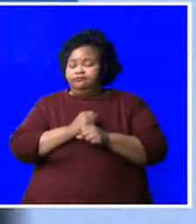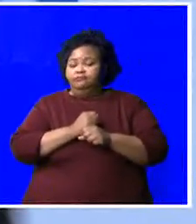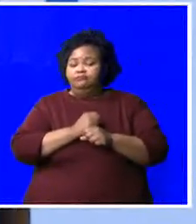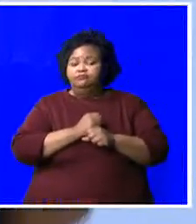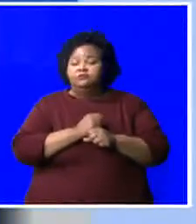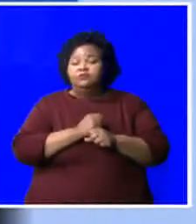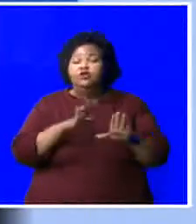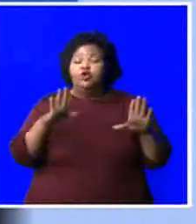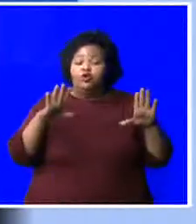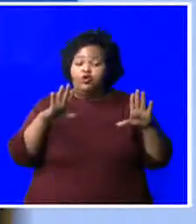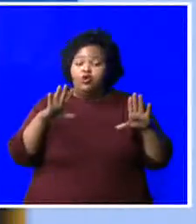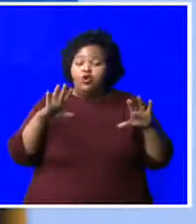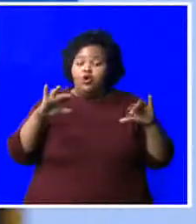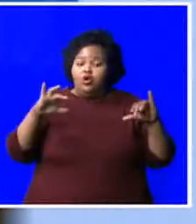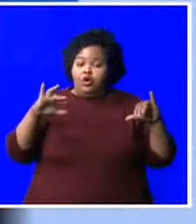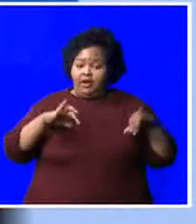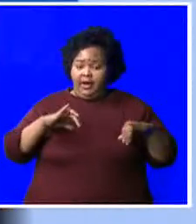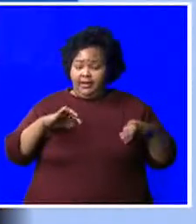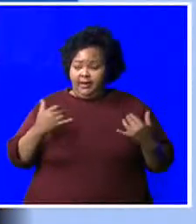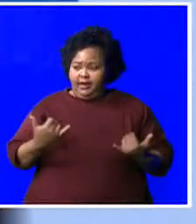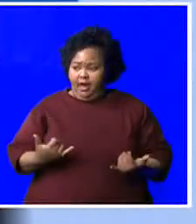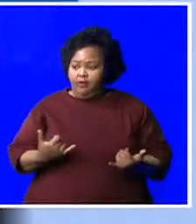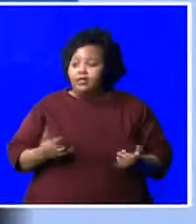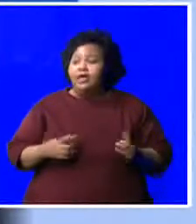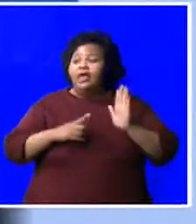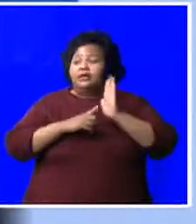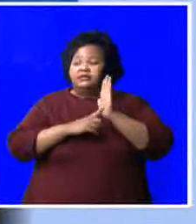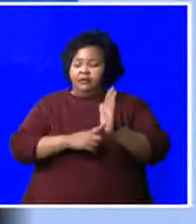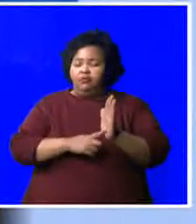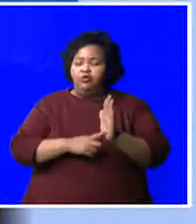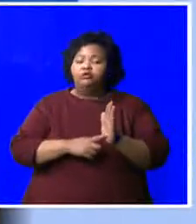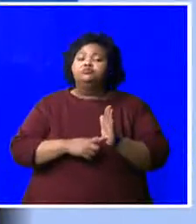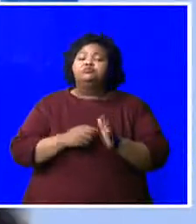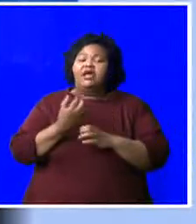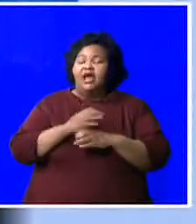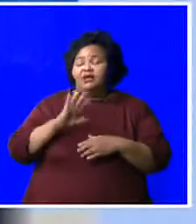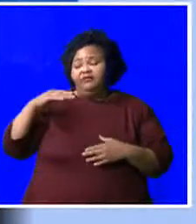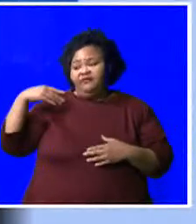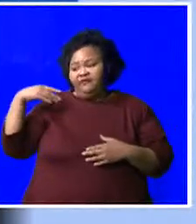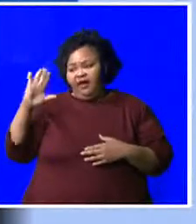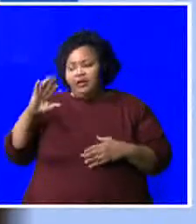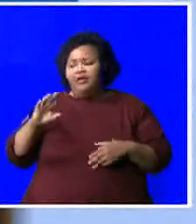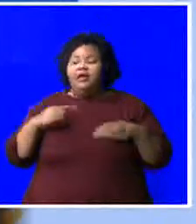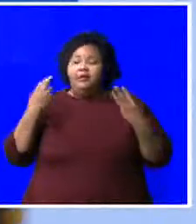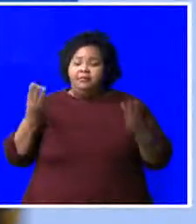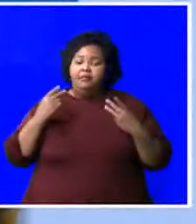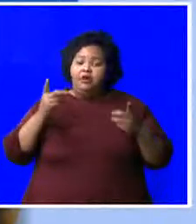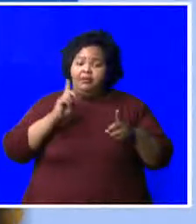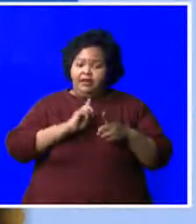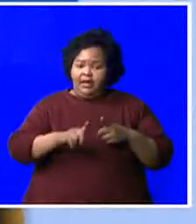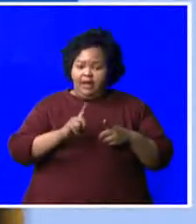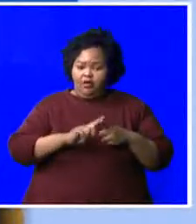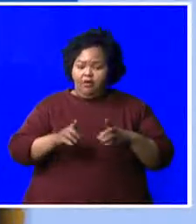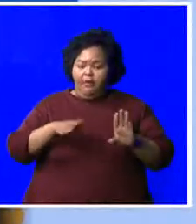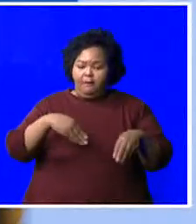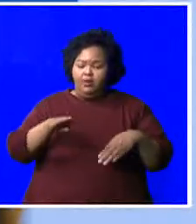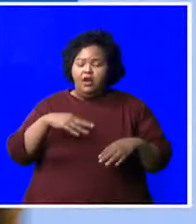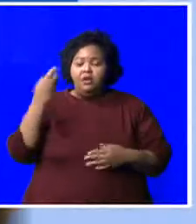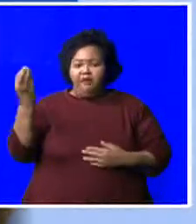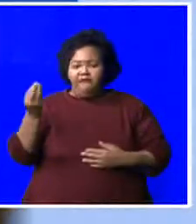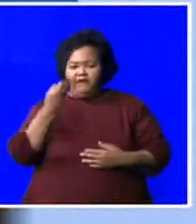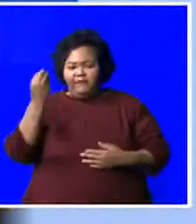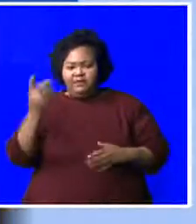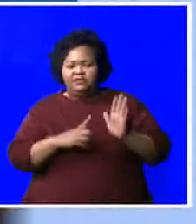Adali labathi injinga demhlaba banema private jets because of temidlalo nemasiko lamasiko ethu nemidlalo